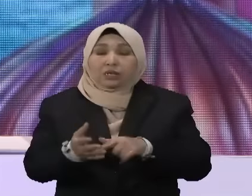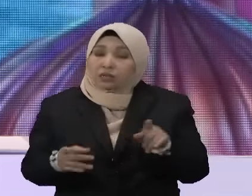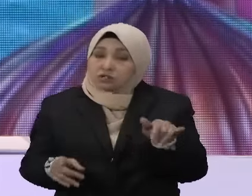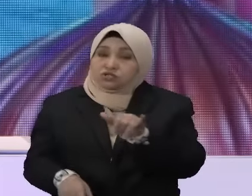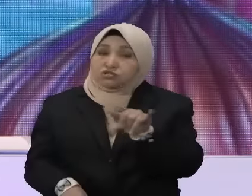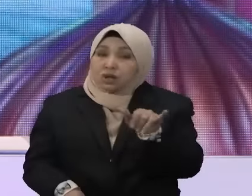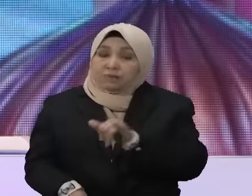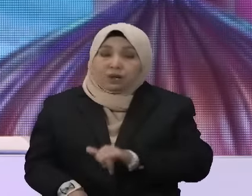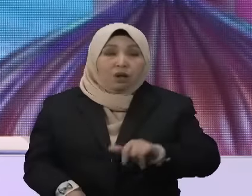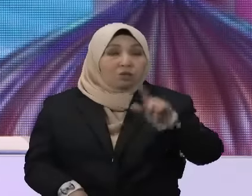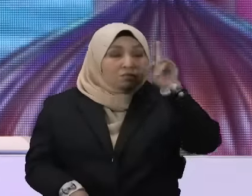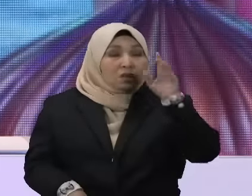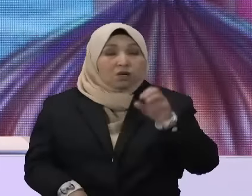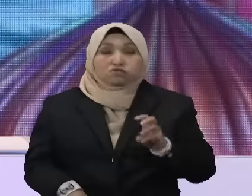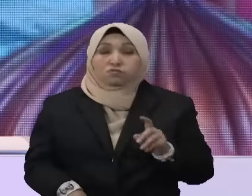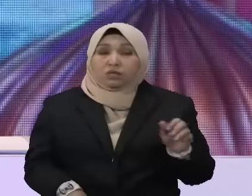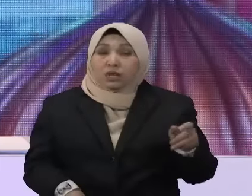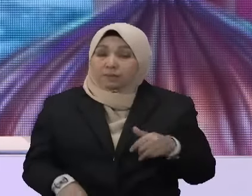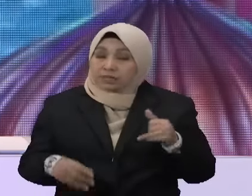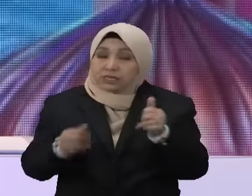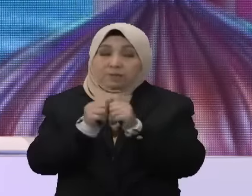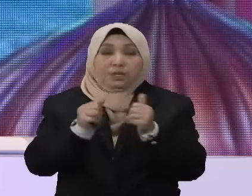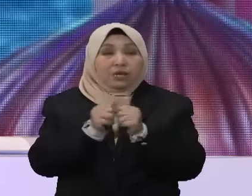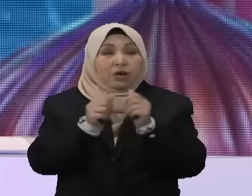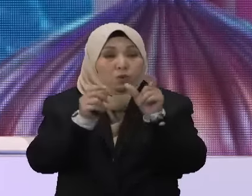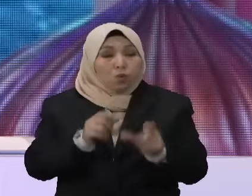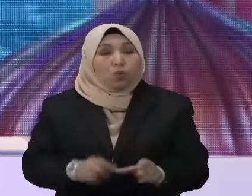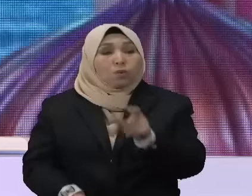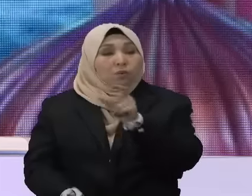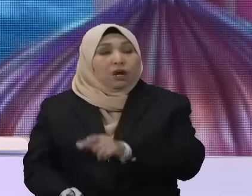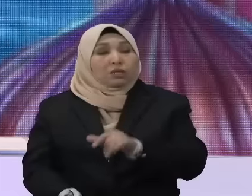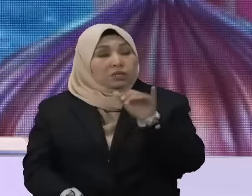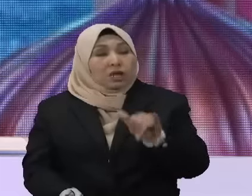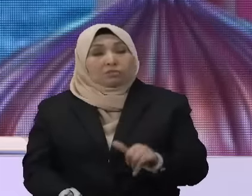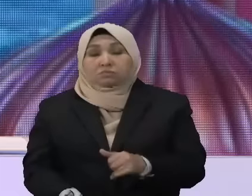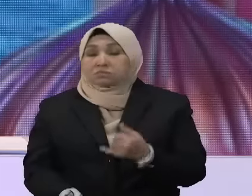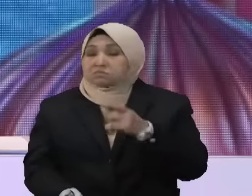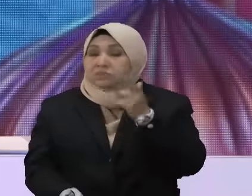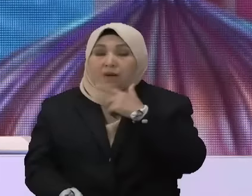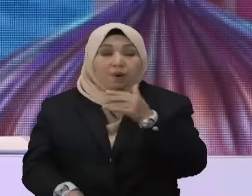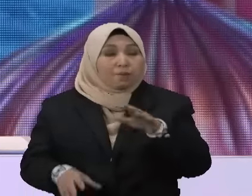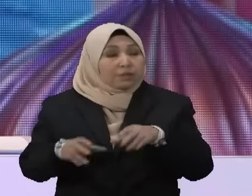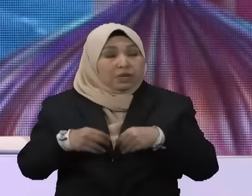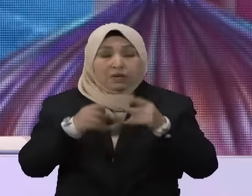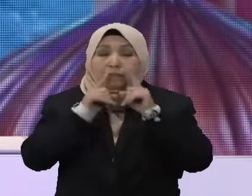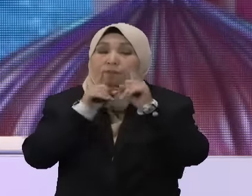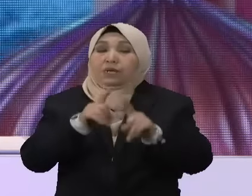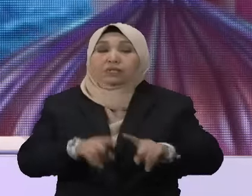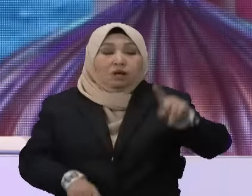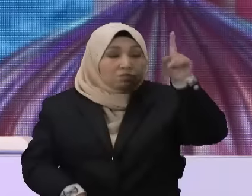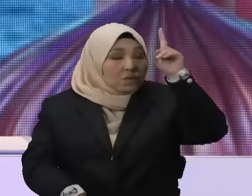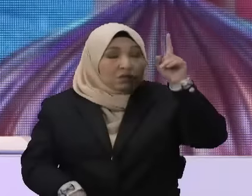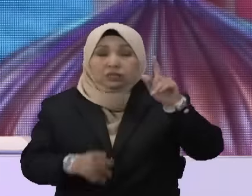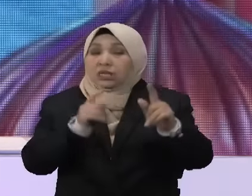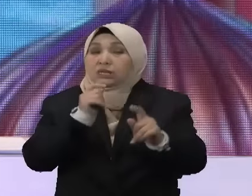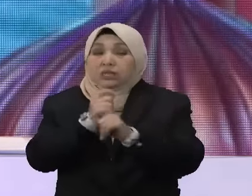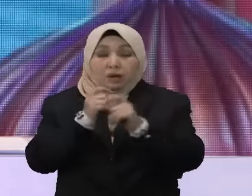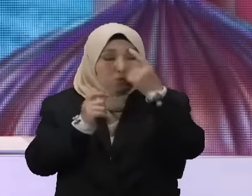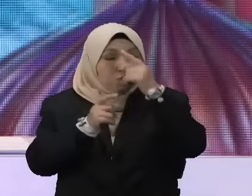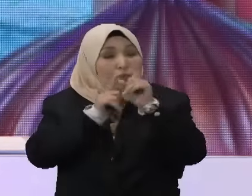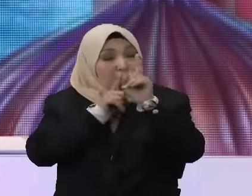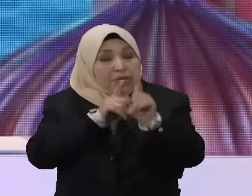SWT, walaupun peperangan ini bersama dengan orang yang tidak mahu menerima perintah Allah, Allah SWT tetap untuk